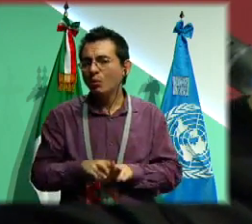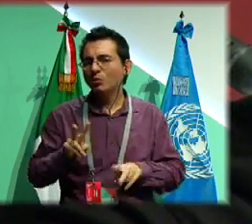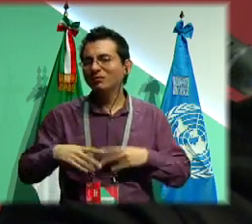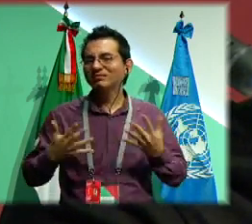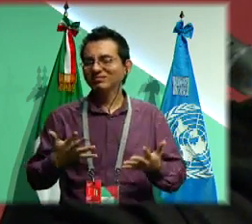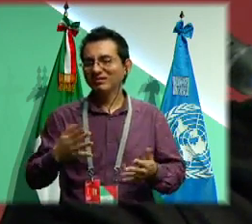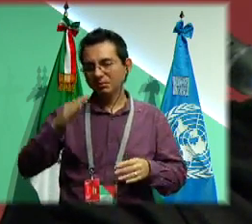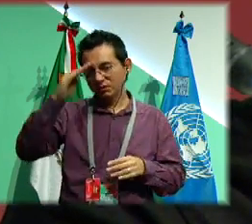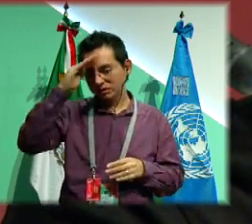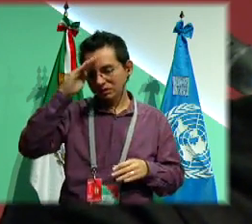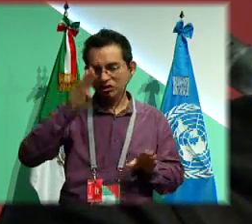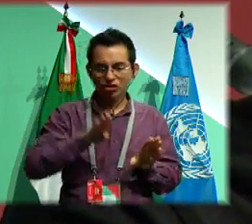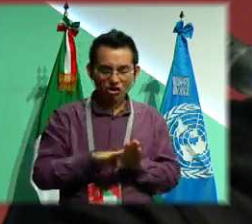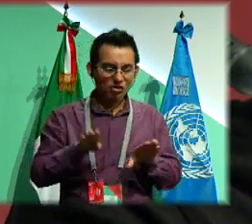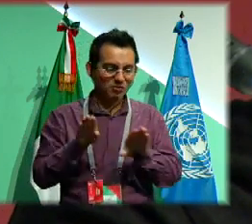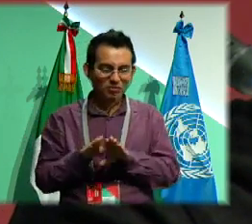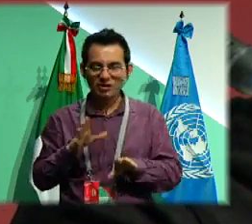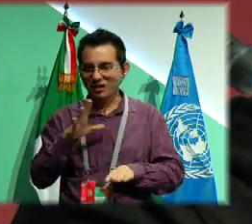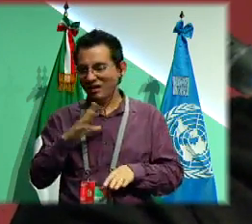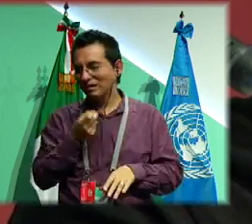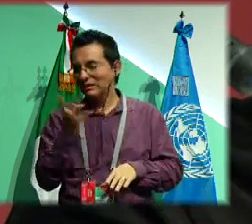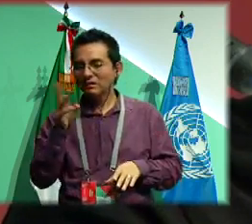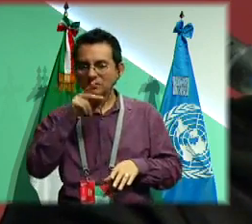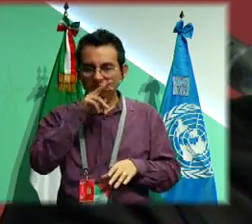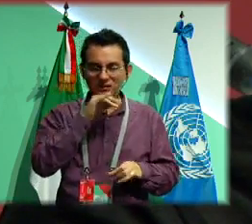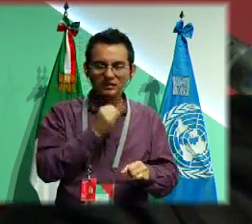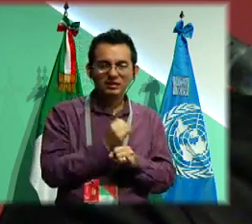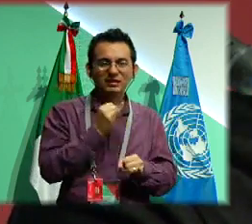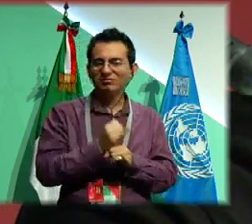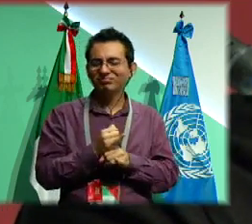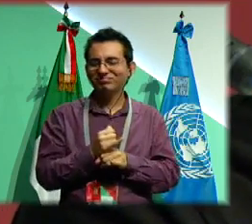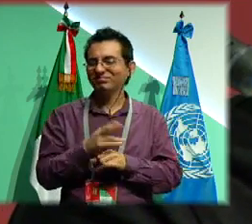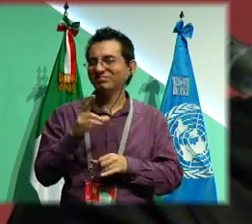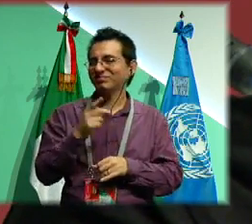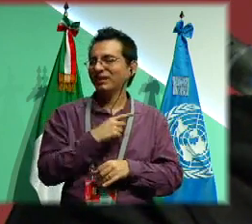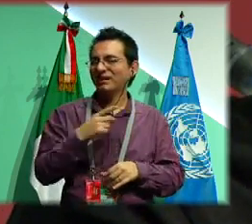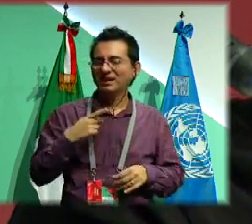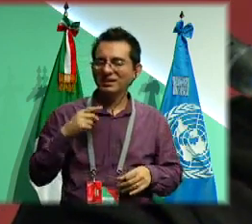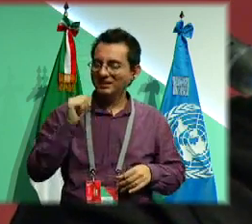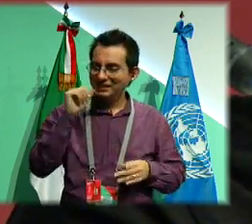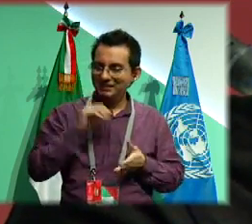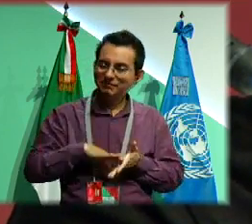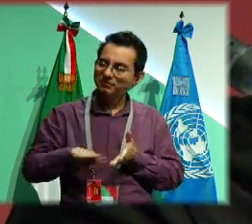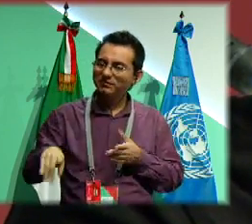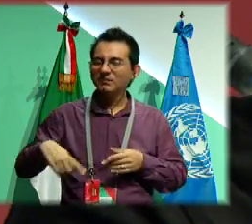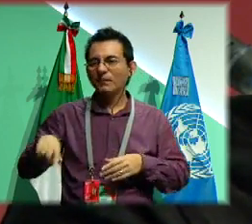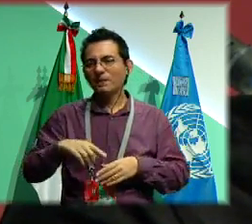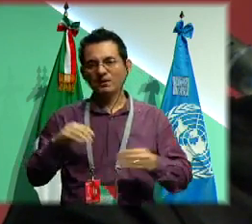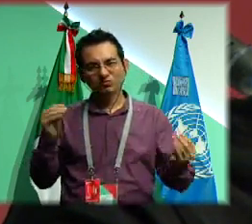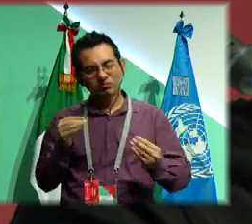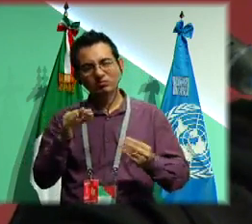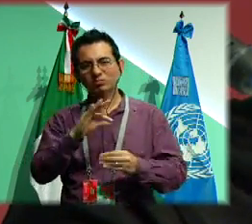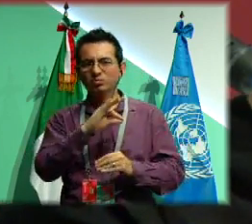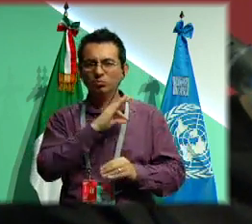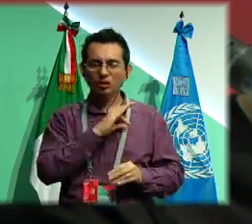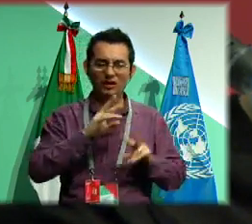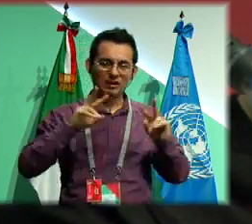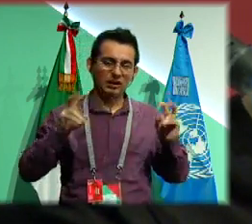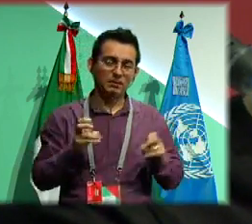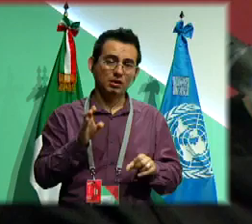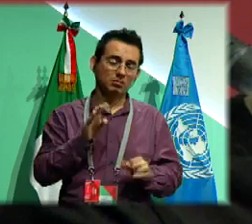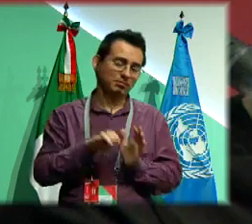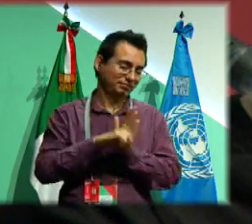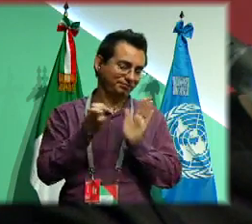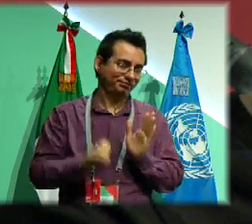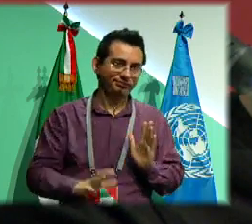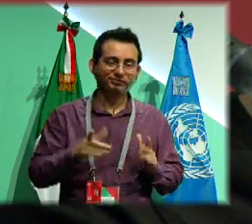besoin de traiter l'ensemble des questions Internet doivent être traitées par un accord commercial. Il y a certaines questions qui peuvent